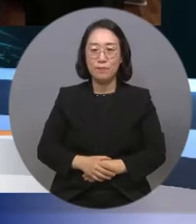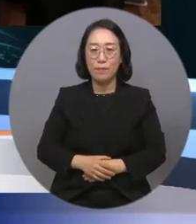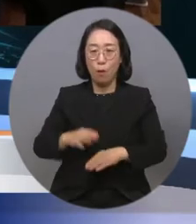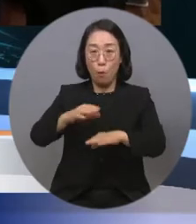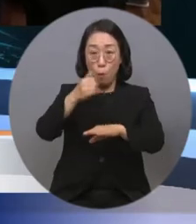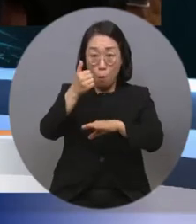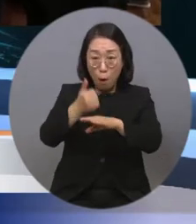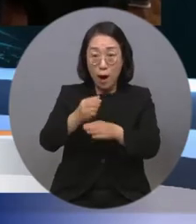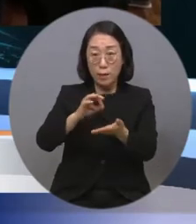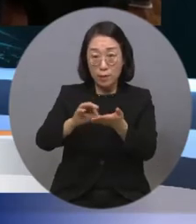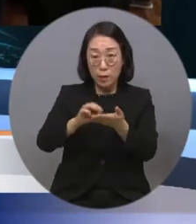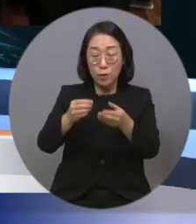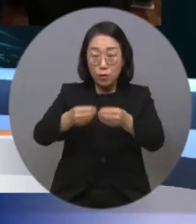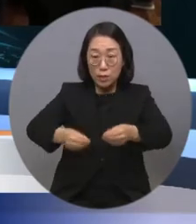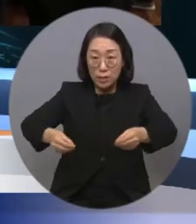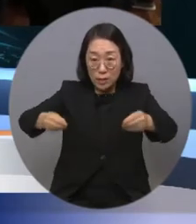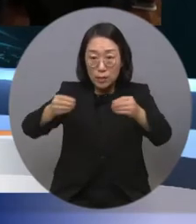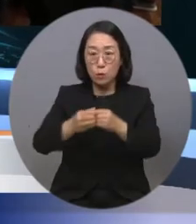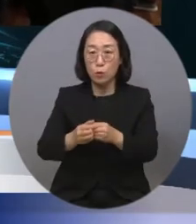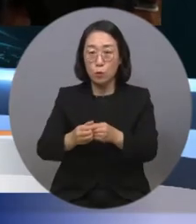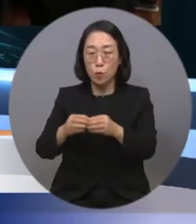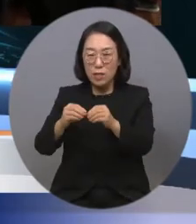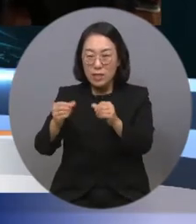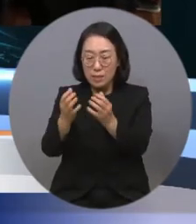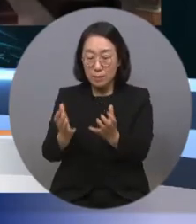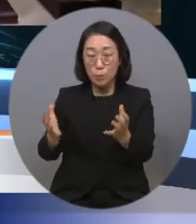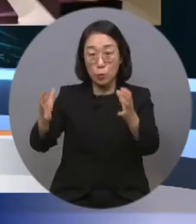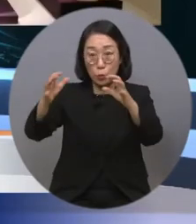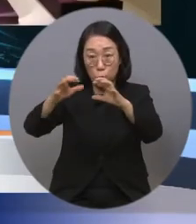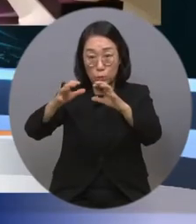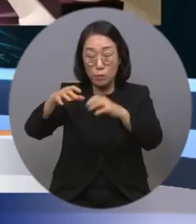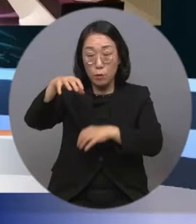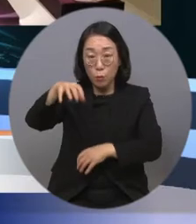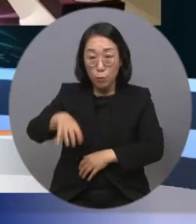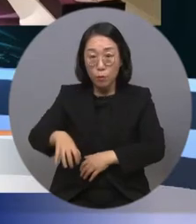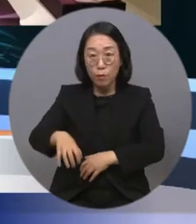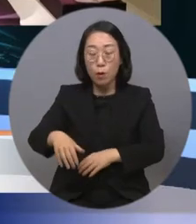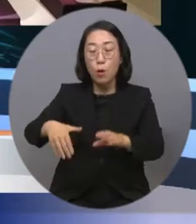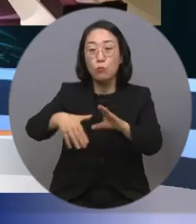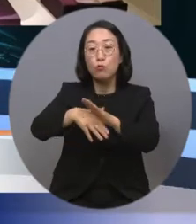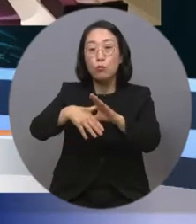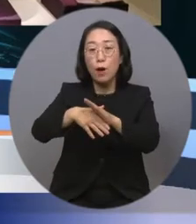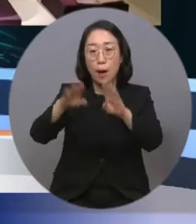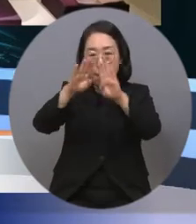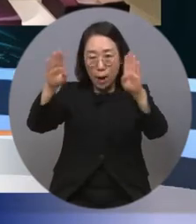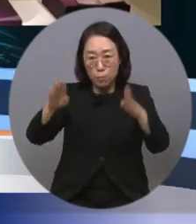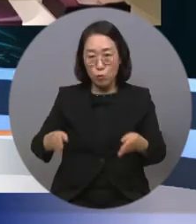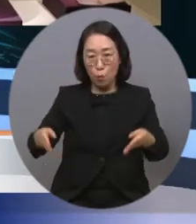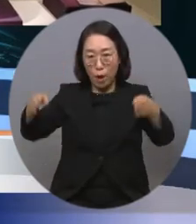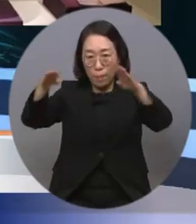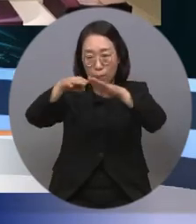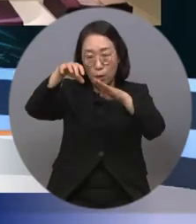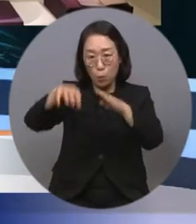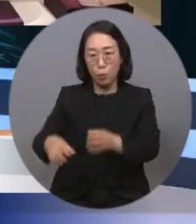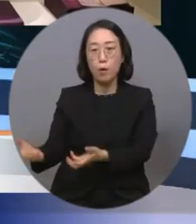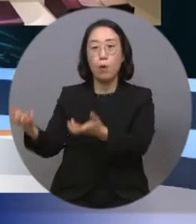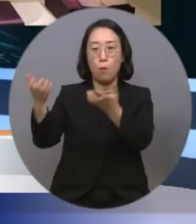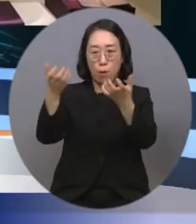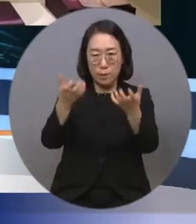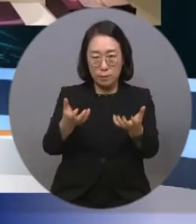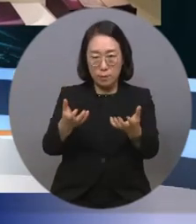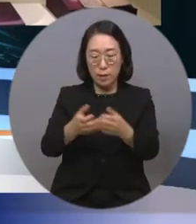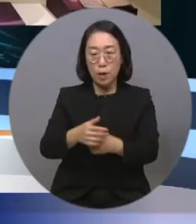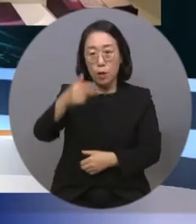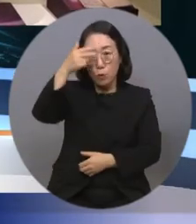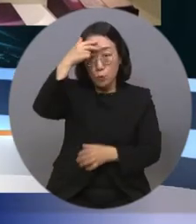왕실의 도자기와 분청사기가 전남 고흥군의 분청문화박물관을 찾아왔습니다. 조선 왕실의 도자기뿐만